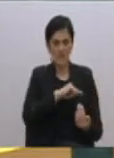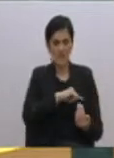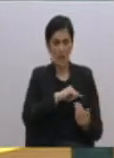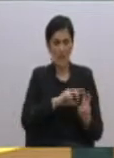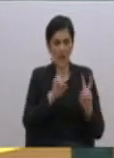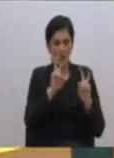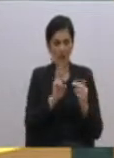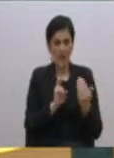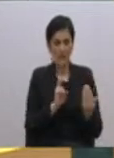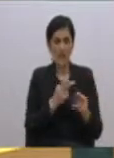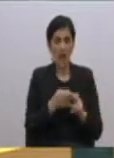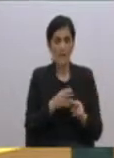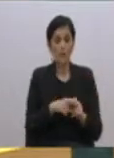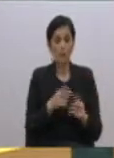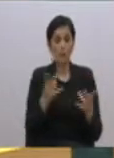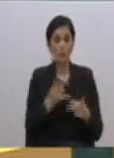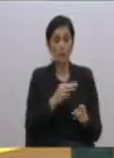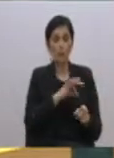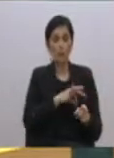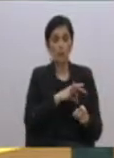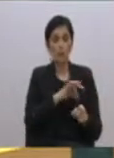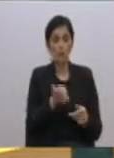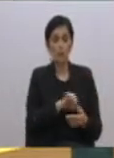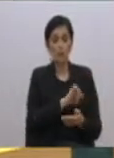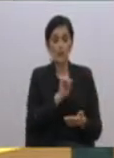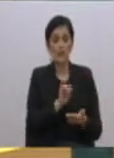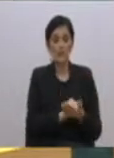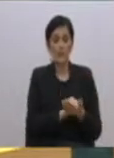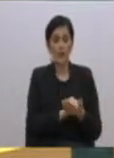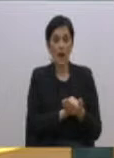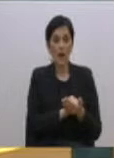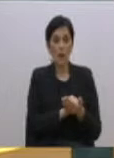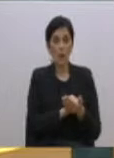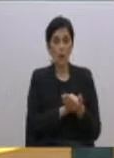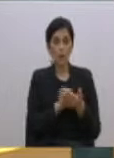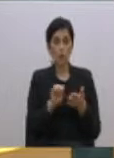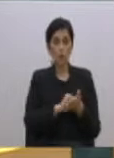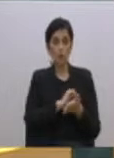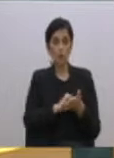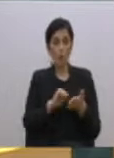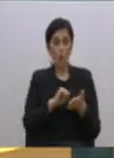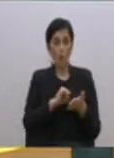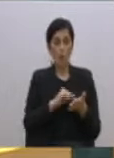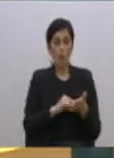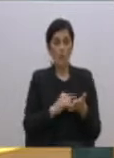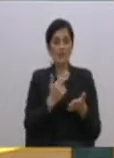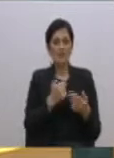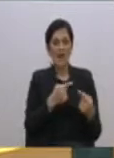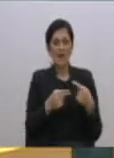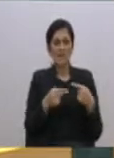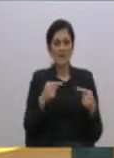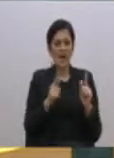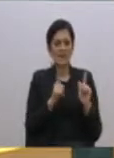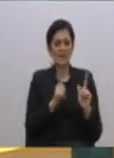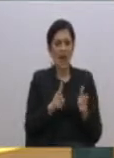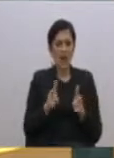ნიშანი, ამიტომ ჭირდება მას იურიდიული ფაკულტეტის დამამთავრებელი დოკუმენტები და სხვადასხვა ტიპის თანხმობები